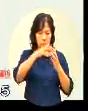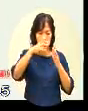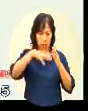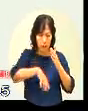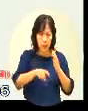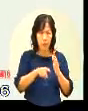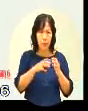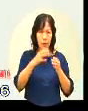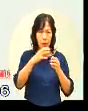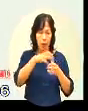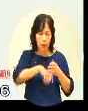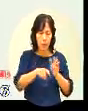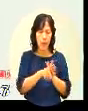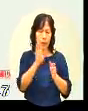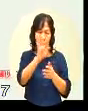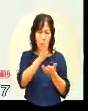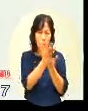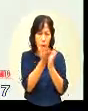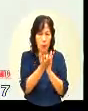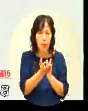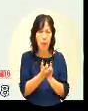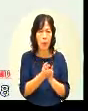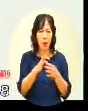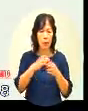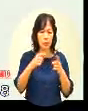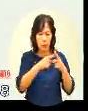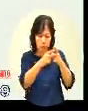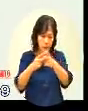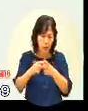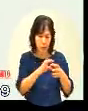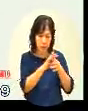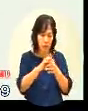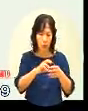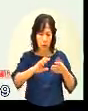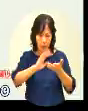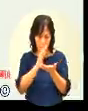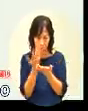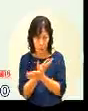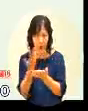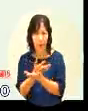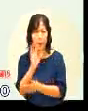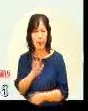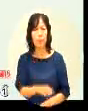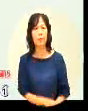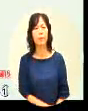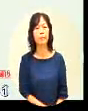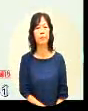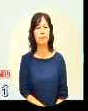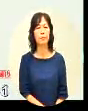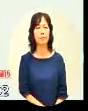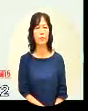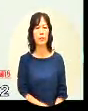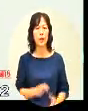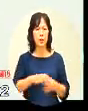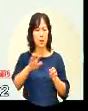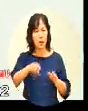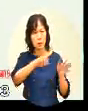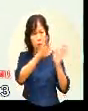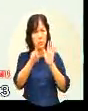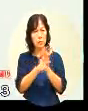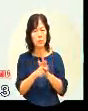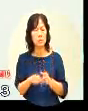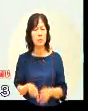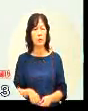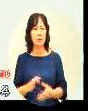也好，或者很多人际关系的改变。请下一张哦。那这些的状态，我想这都